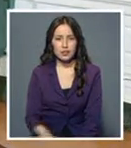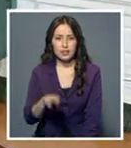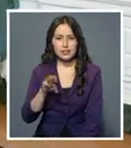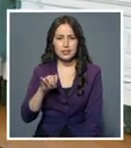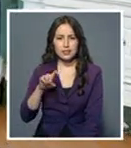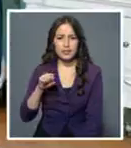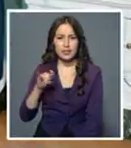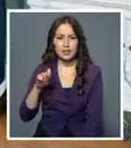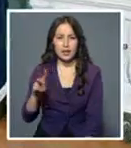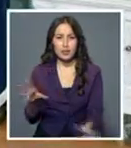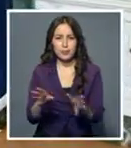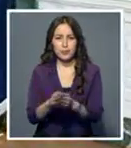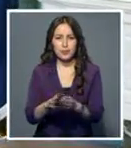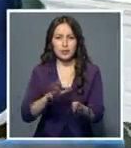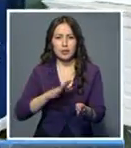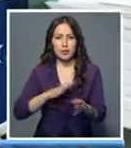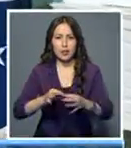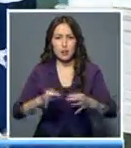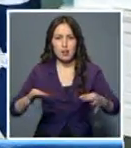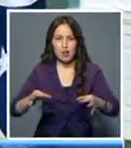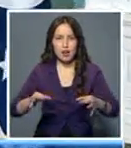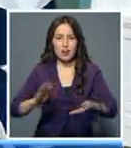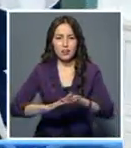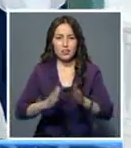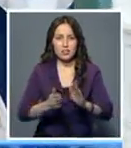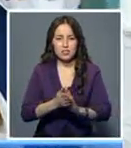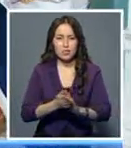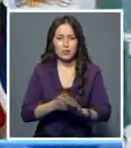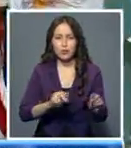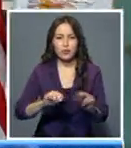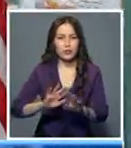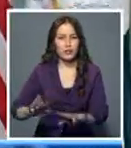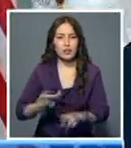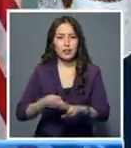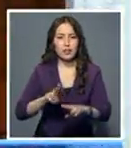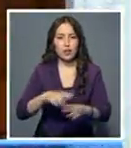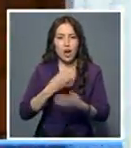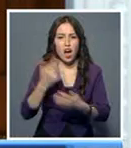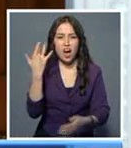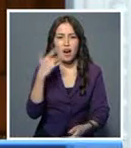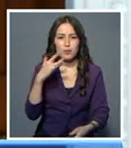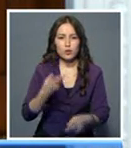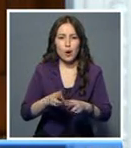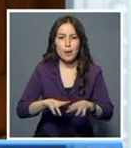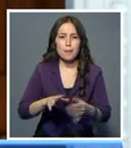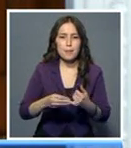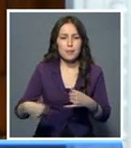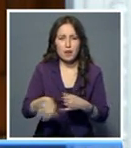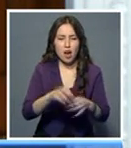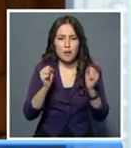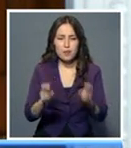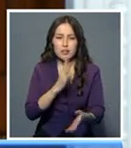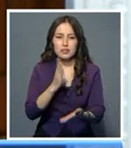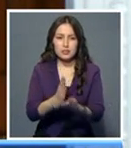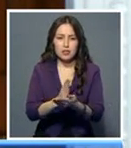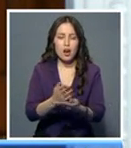Тегеранмен жасалған ядролық келісім сәтсіздік және де Иранның таяу шығыстағы арандатушылық әрекеттері Американың осы аймақтағы мүддесіне қауіп төндіріп тұр.